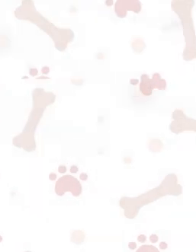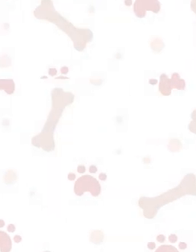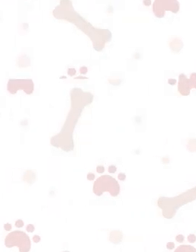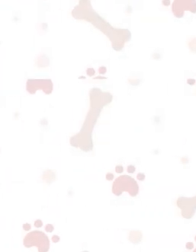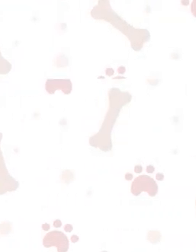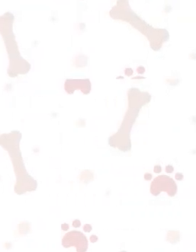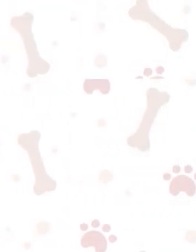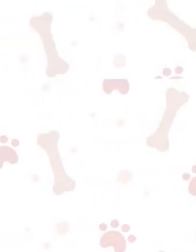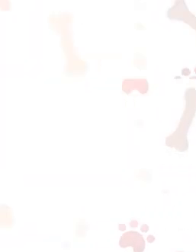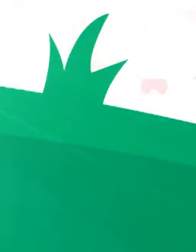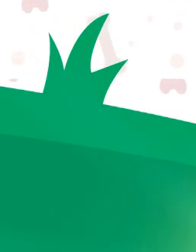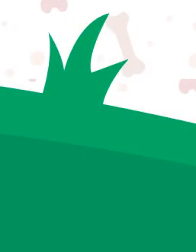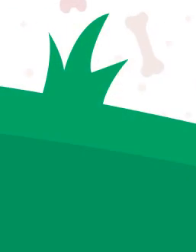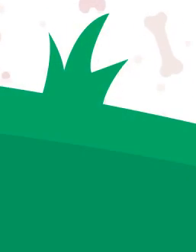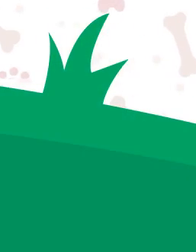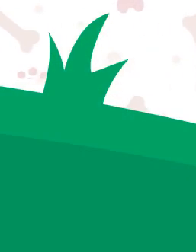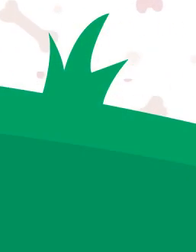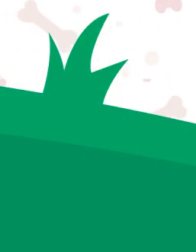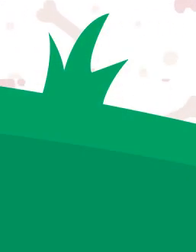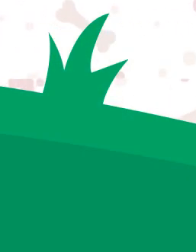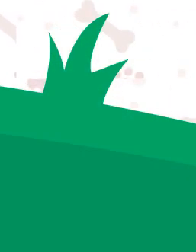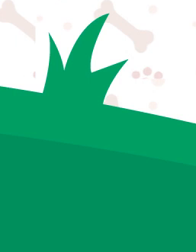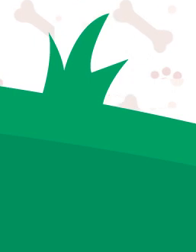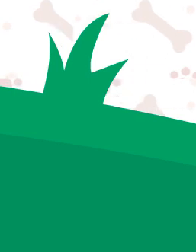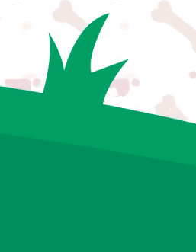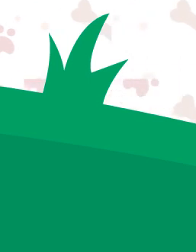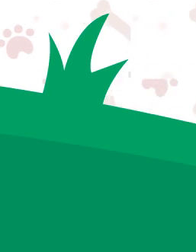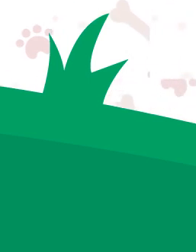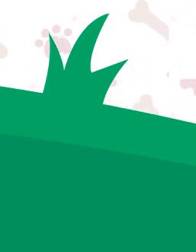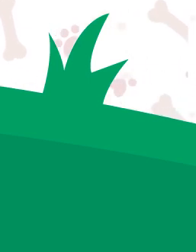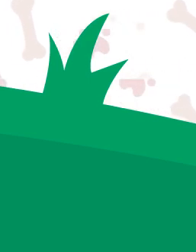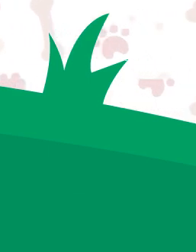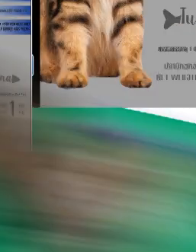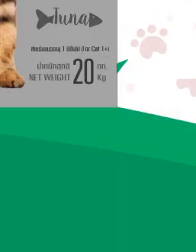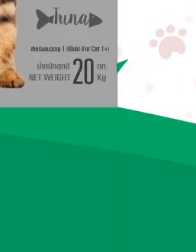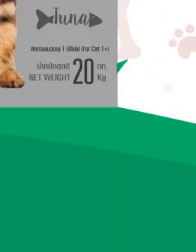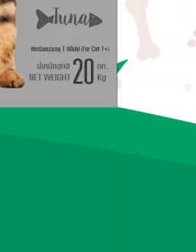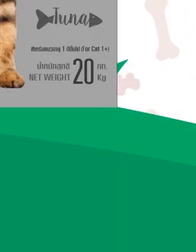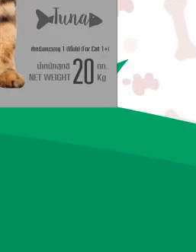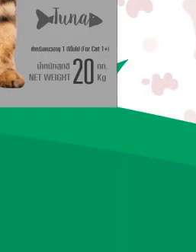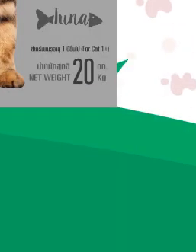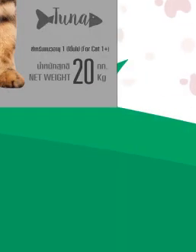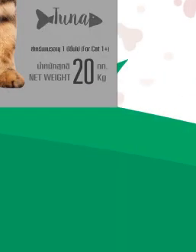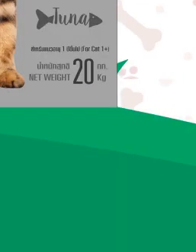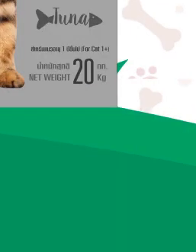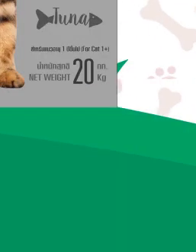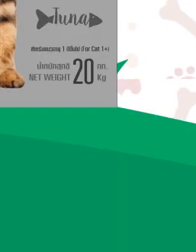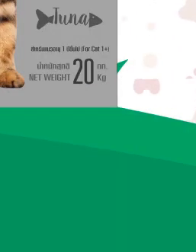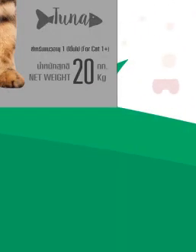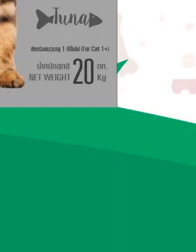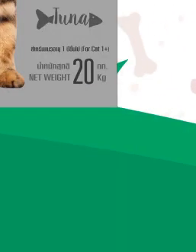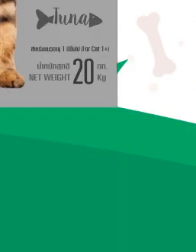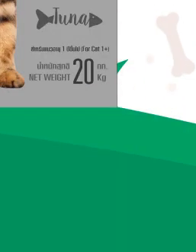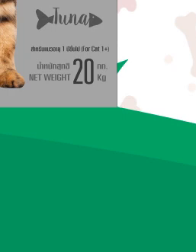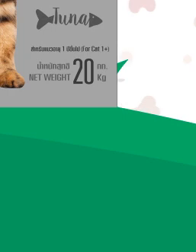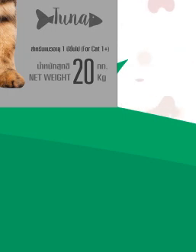ประเทศไทยจำกัดผู้จัดจำหน่ายอาหารสุนัขปันปันแม็กซ์ครบถ้วนโภชนาการทุกเม็ดคือความอร่อยโป้แนว Back cat food Channelสุดความ